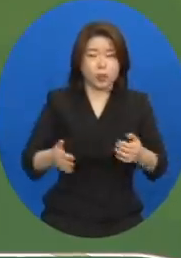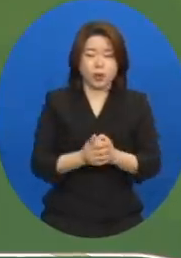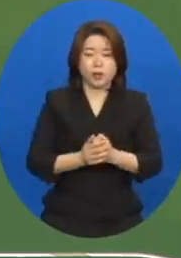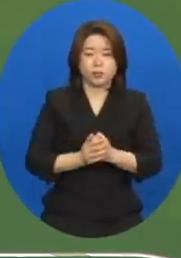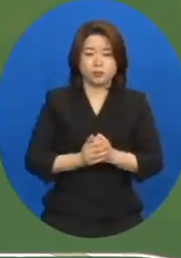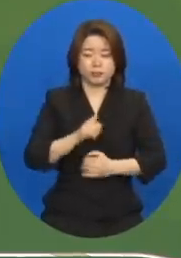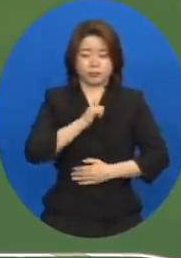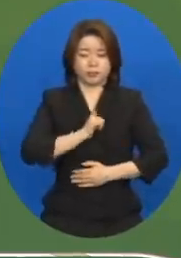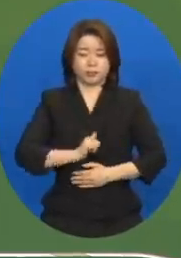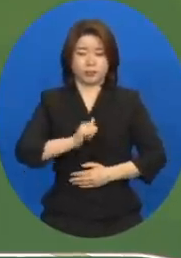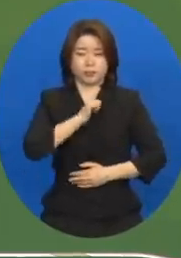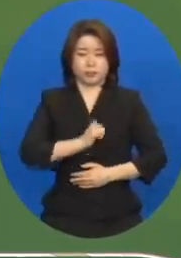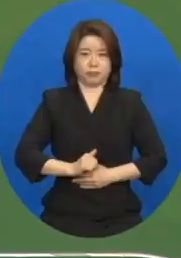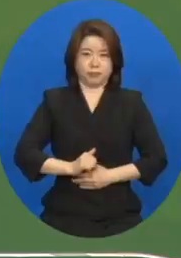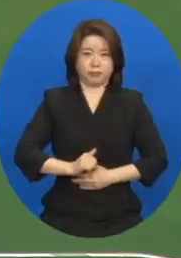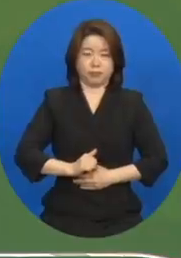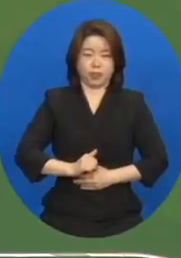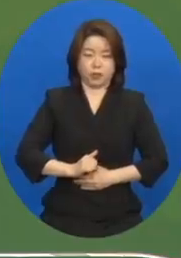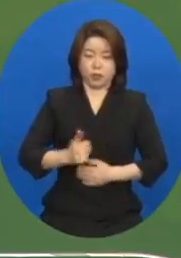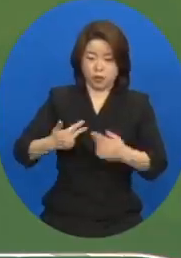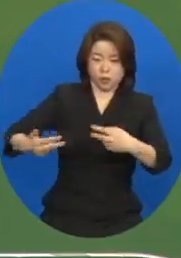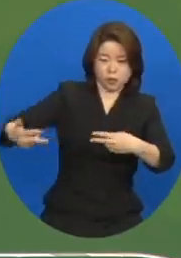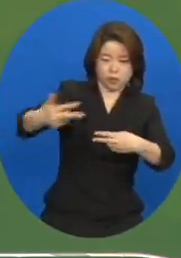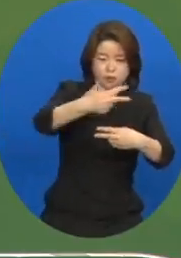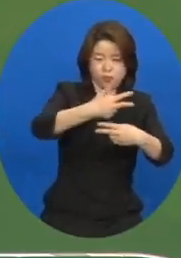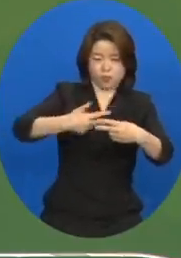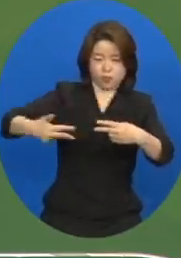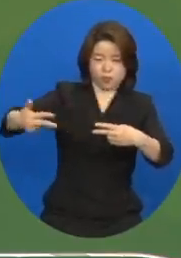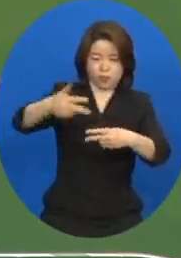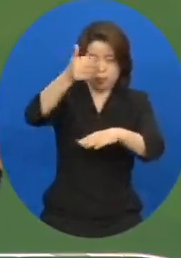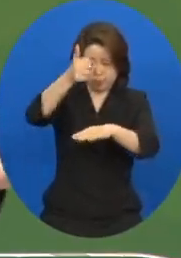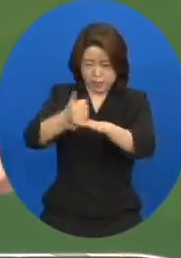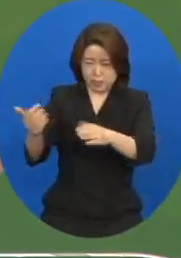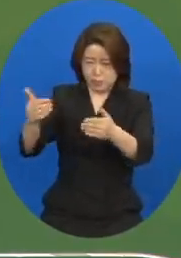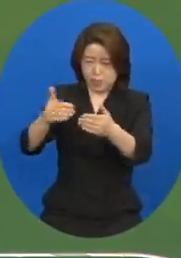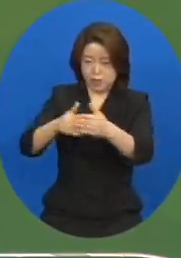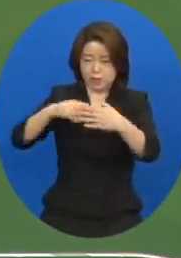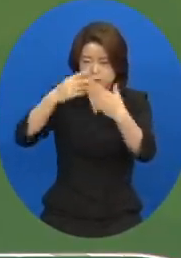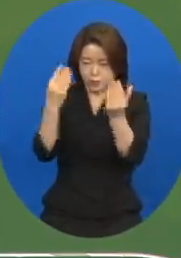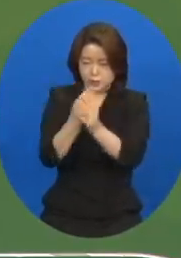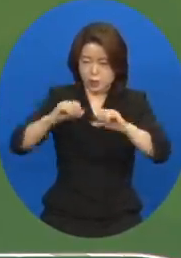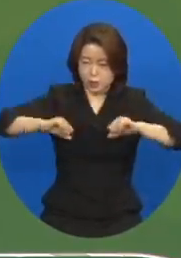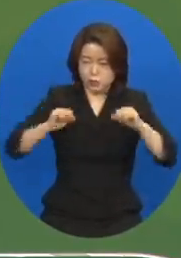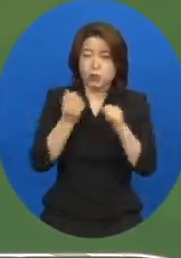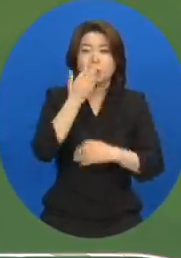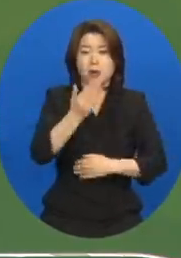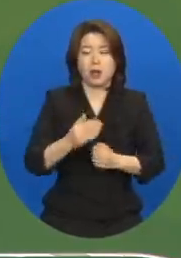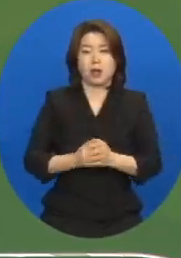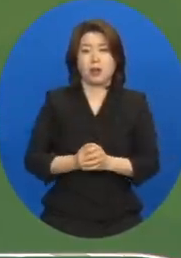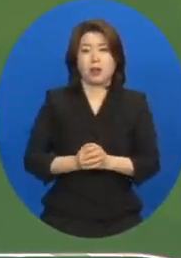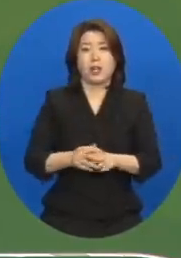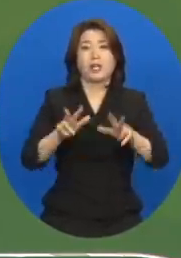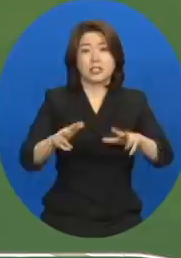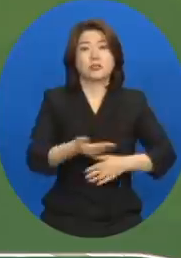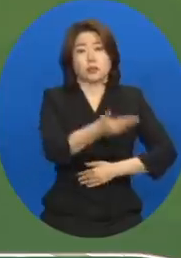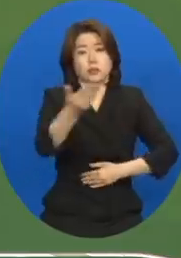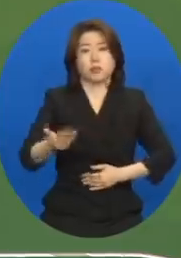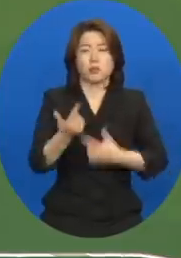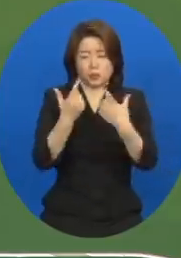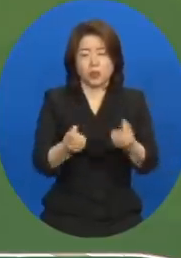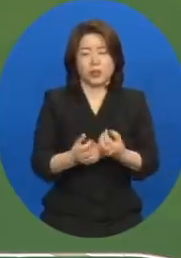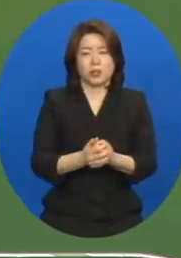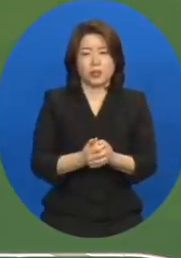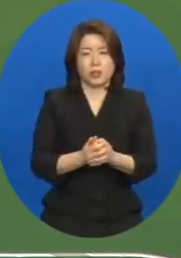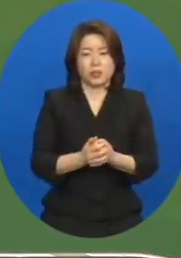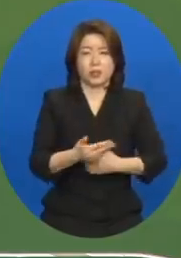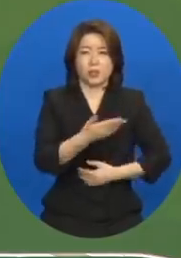꿋꿋이 여호와 여리고성을 돌 수 있었던 거예요. 지금 우리도 마찬가지예요. 여러분이